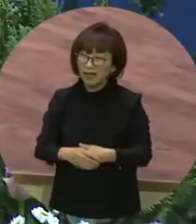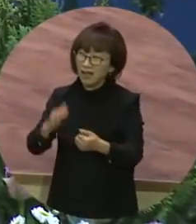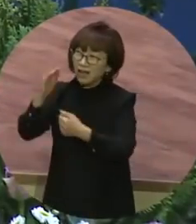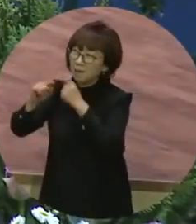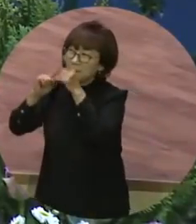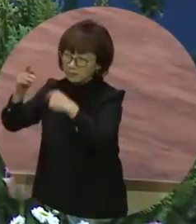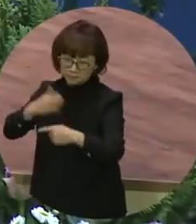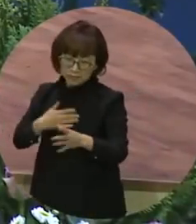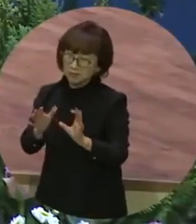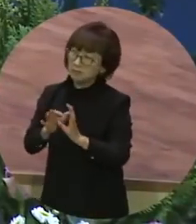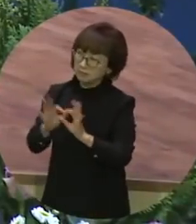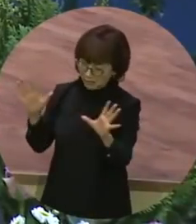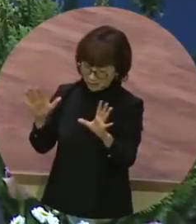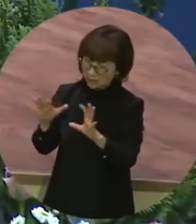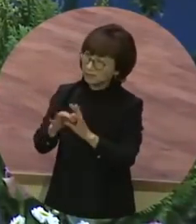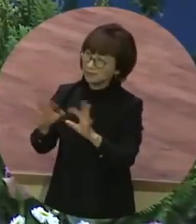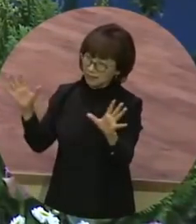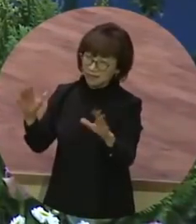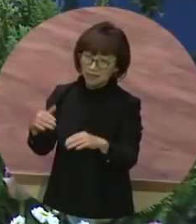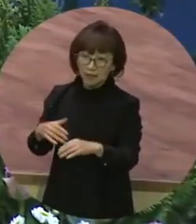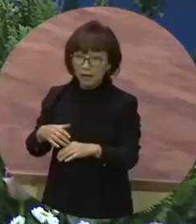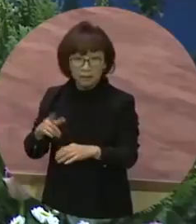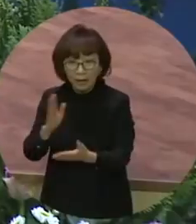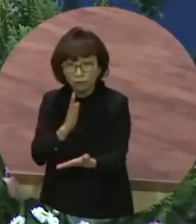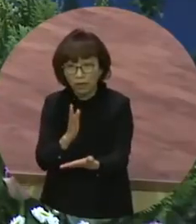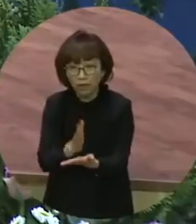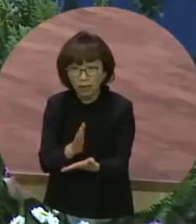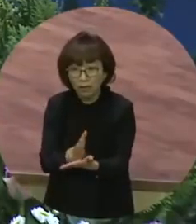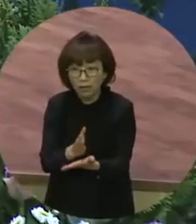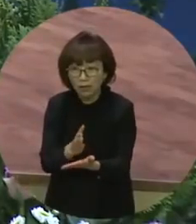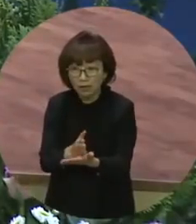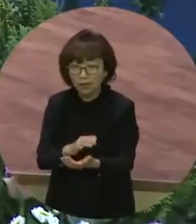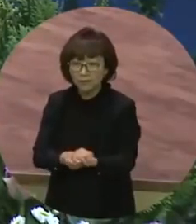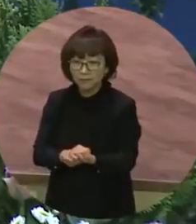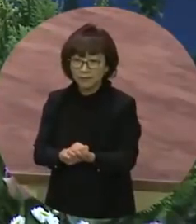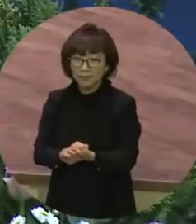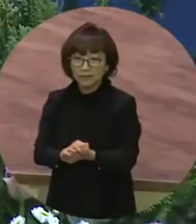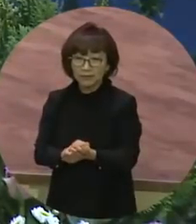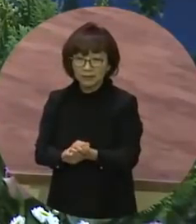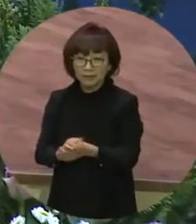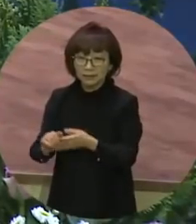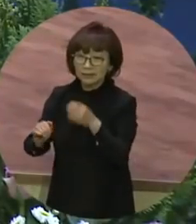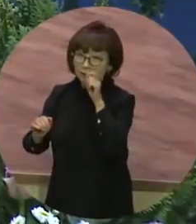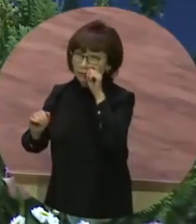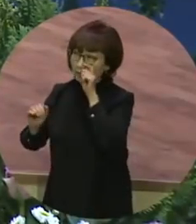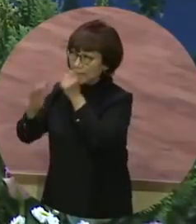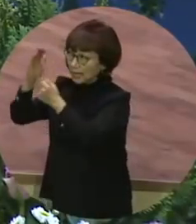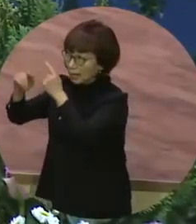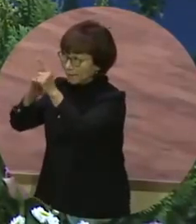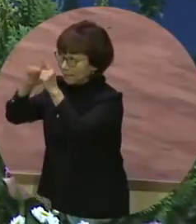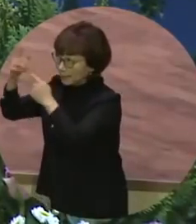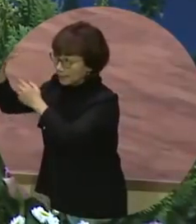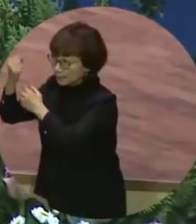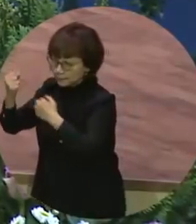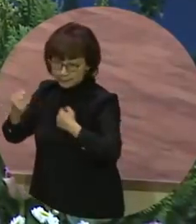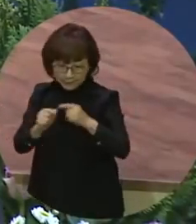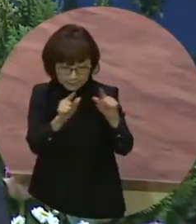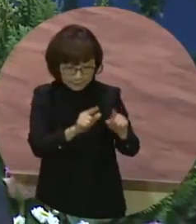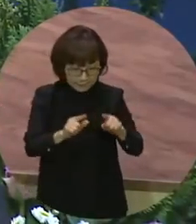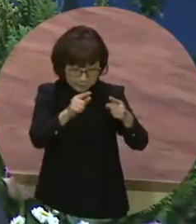나고 신앙생활은 교회에서 하는 것이고 나는 내 불신앙. 그렇게 하면 안 돼요. 말씀을 여러분 삶 속에 이어가시기